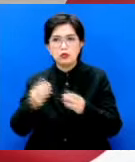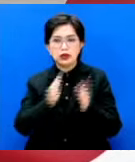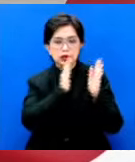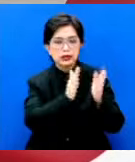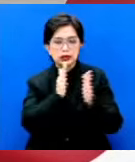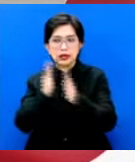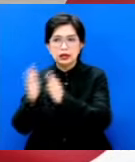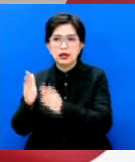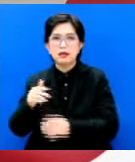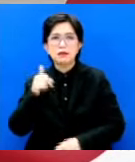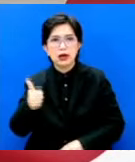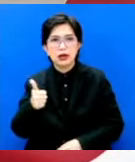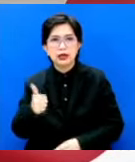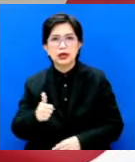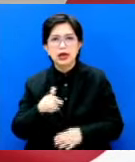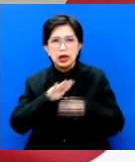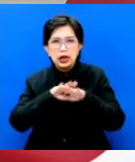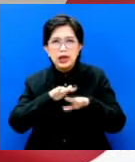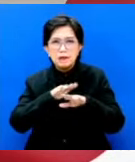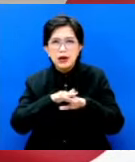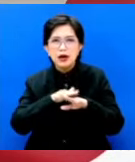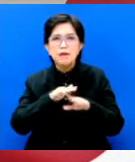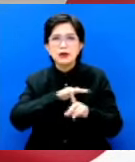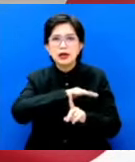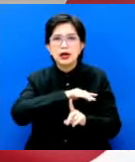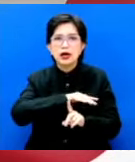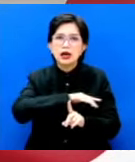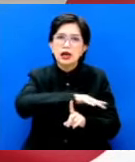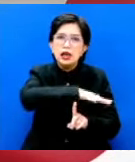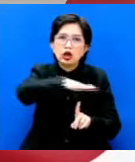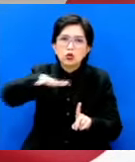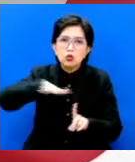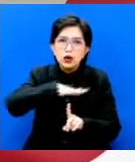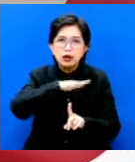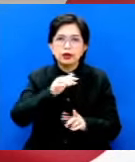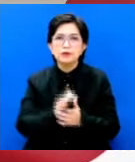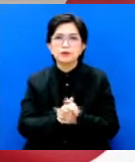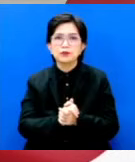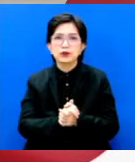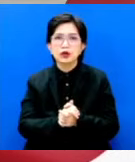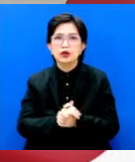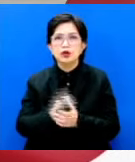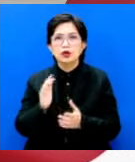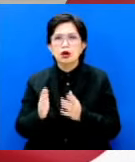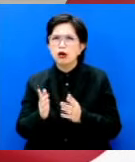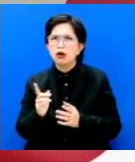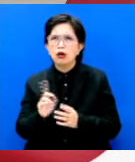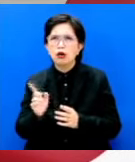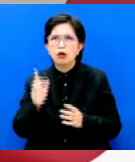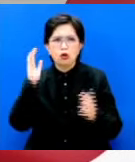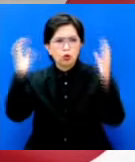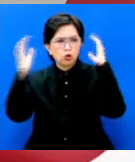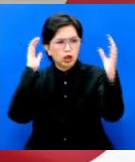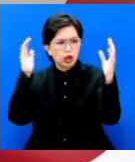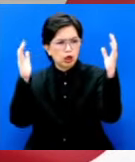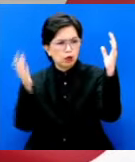agar ramahlingkungandanmasyarakatdapatberinteraksidenganbaik disana.Daerah-daerahtersebuttidakakanmengalamipenggundulanhutanseperti kebanyakandaerah